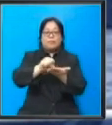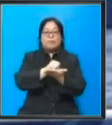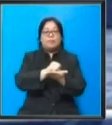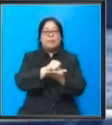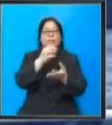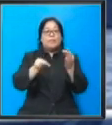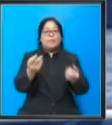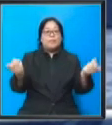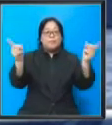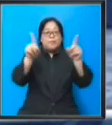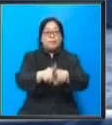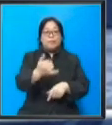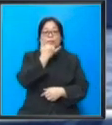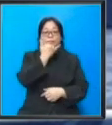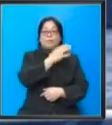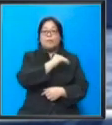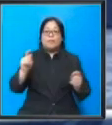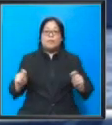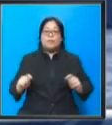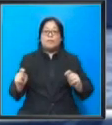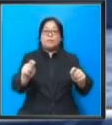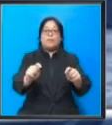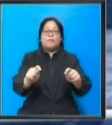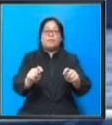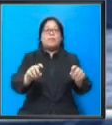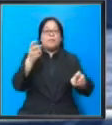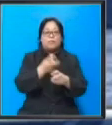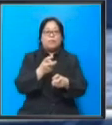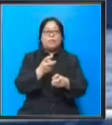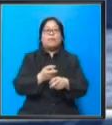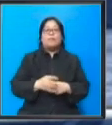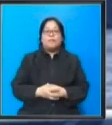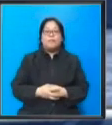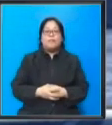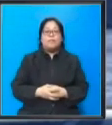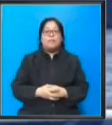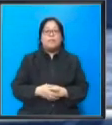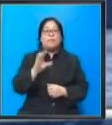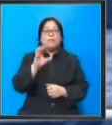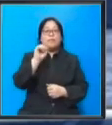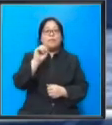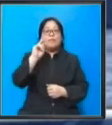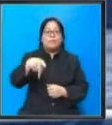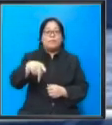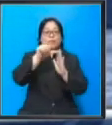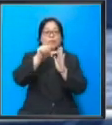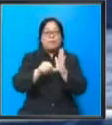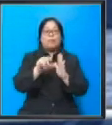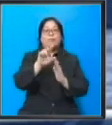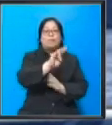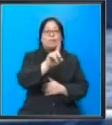kelakuan tidak wajah dan tidak kan yang memudharatkan stick pelaksanaan akta